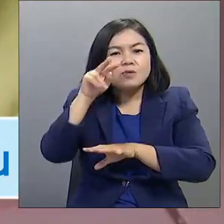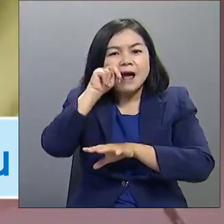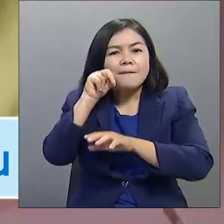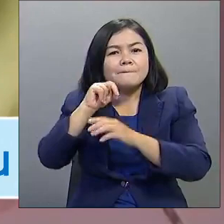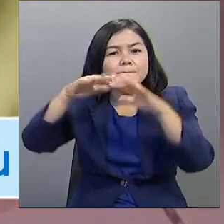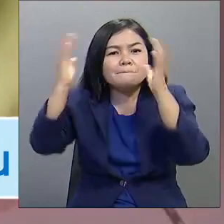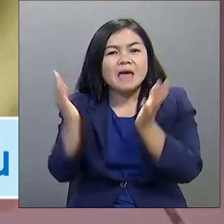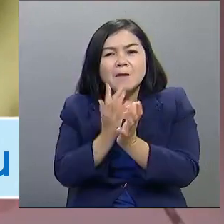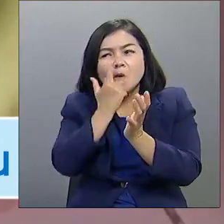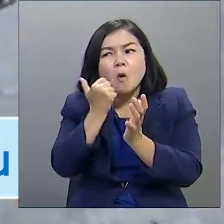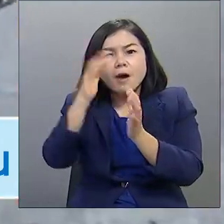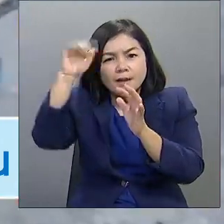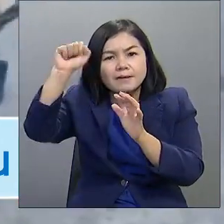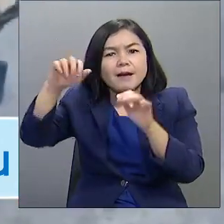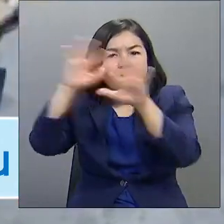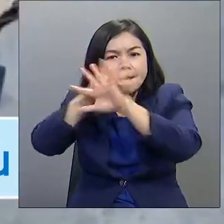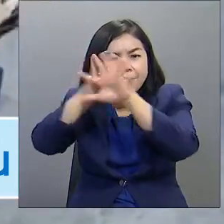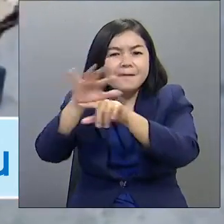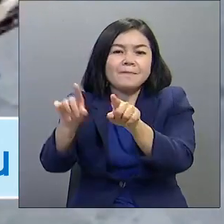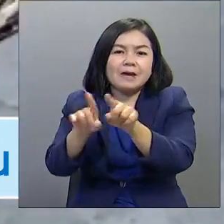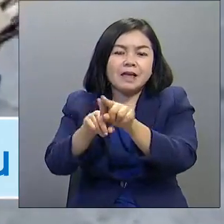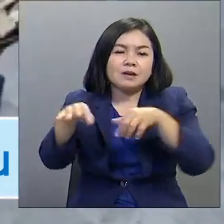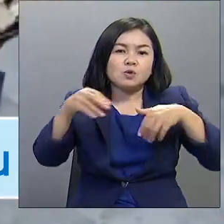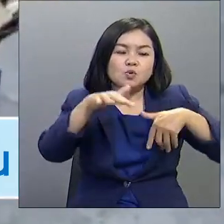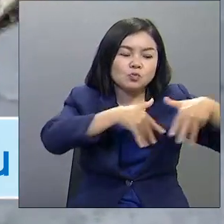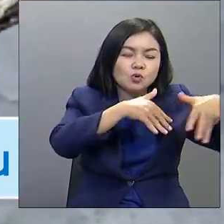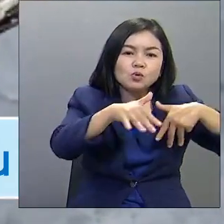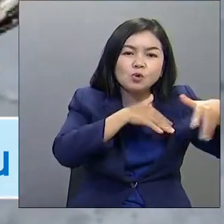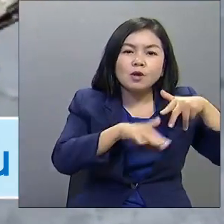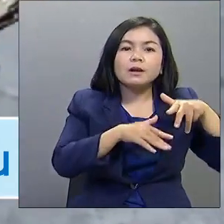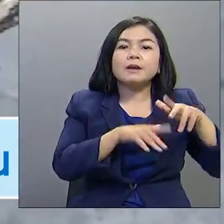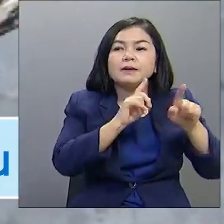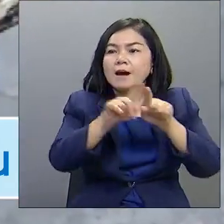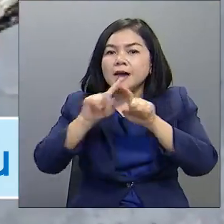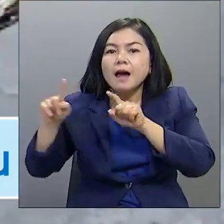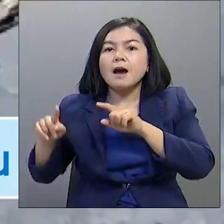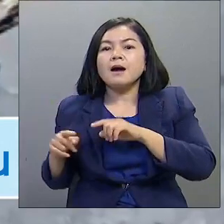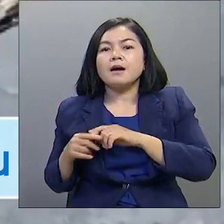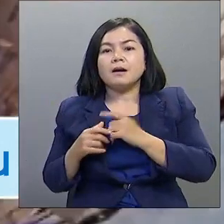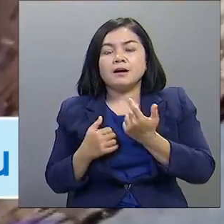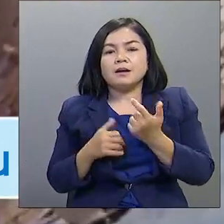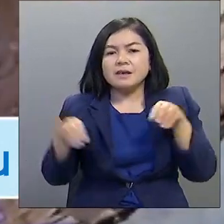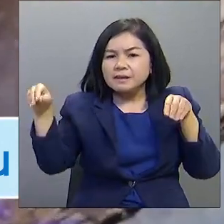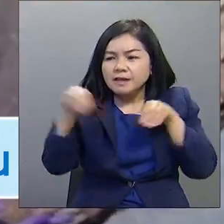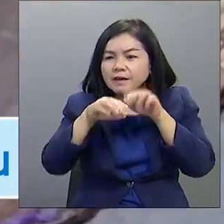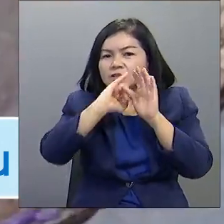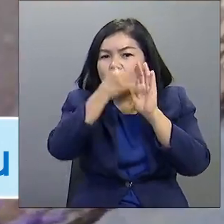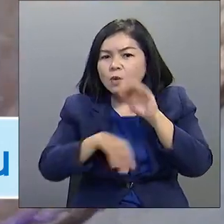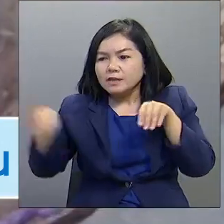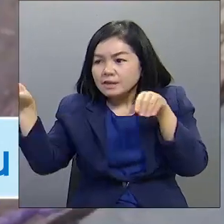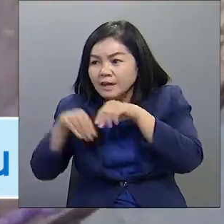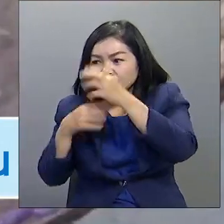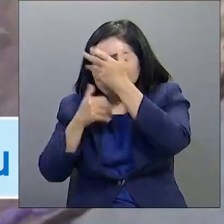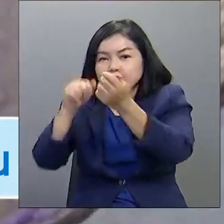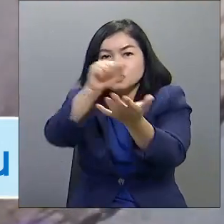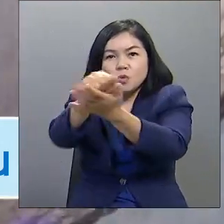แล้วก็ตอนนี้ลูกค้าทั้งในพื้นที่ในชุมชนในจังหวัดรวมถึงต่างจังหวัดจังหวัดข้างเคียงนั้นเนี่ยลูกค้าออเดอร์มาเพียบ